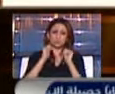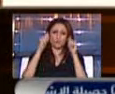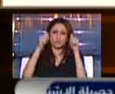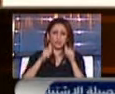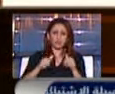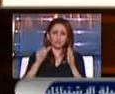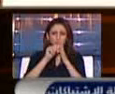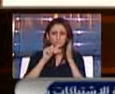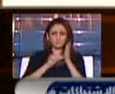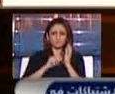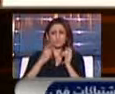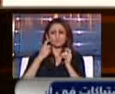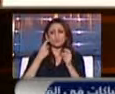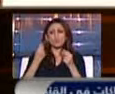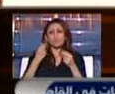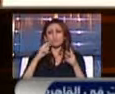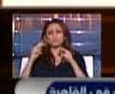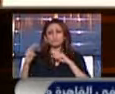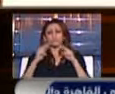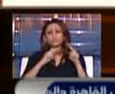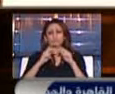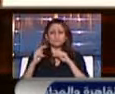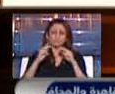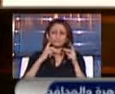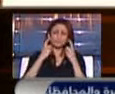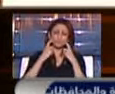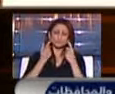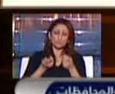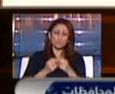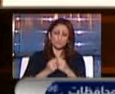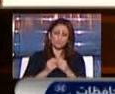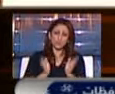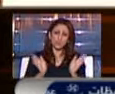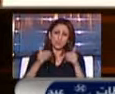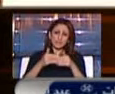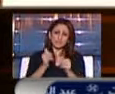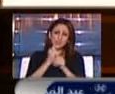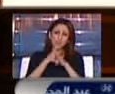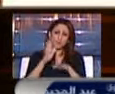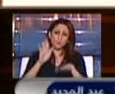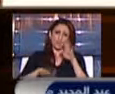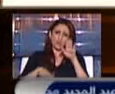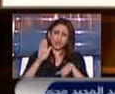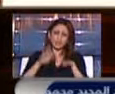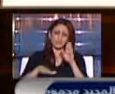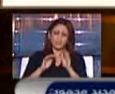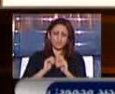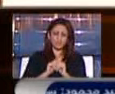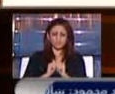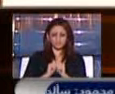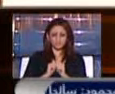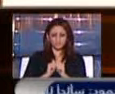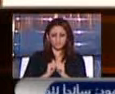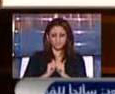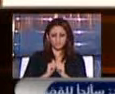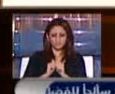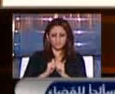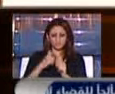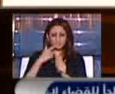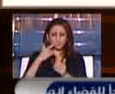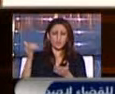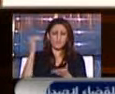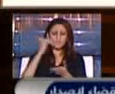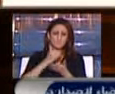التفاوض لو في تفاوض هيكون مع الرئيس، لان حزب الحريه والعداله بيقول انه غير مخول بذلك عن طريق احد